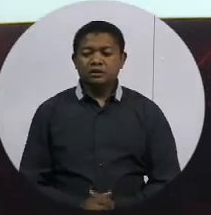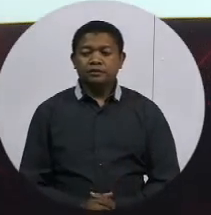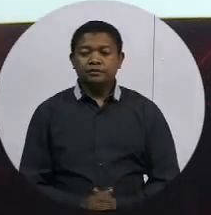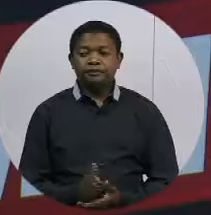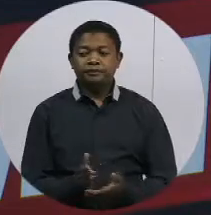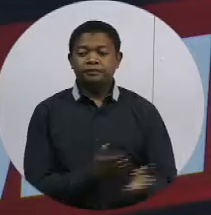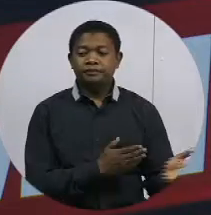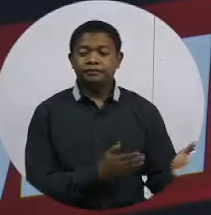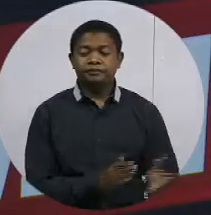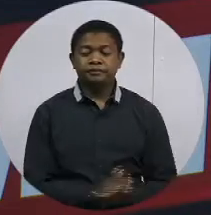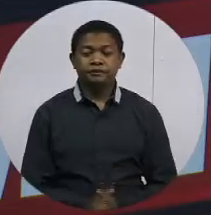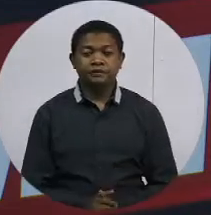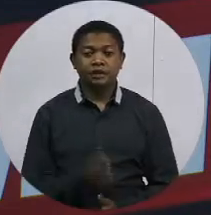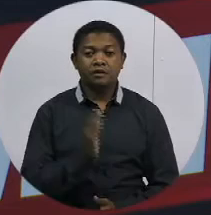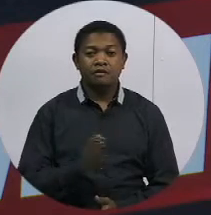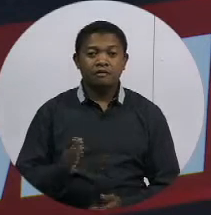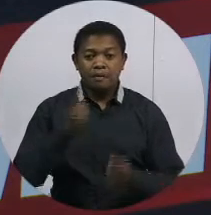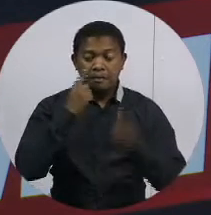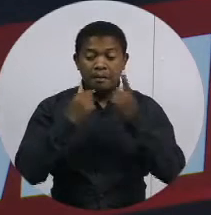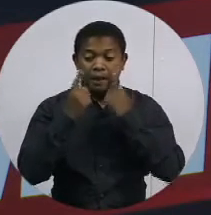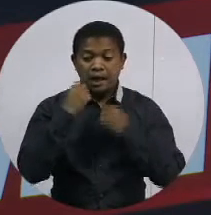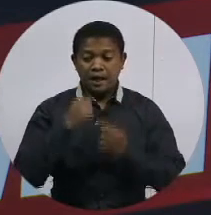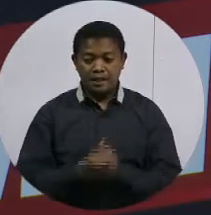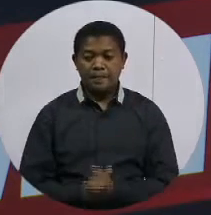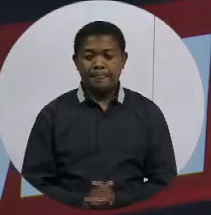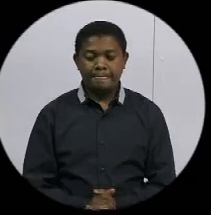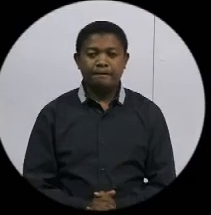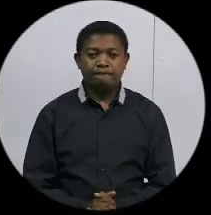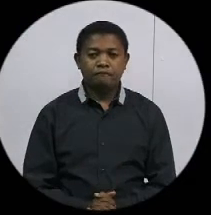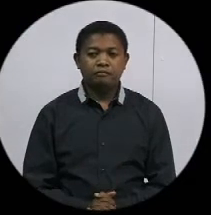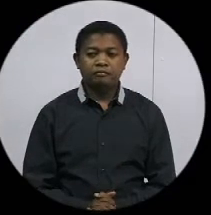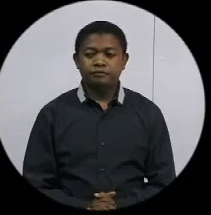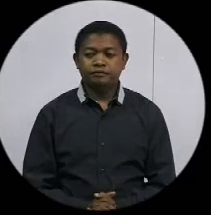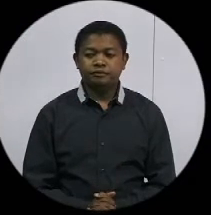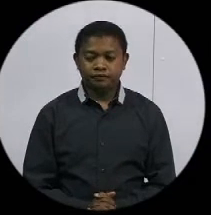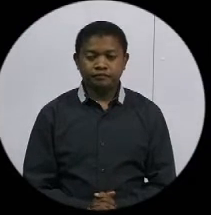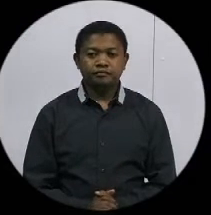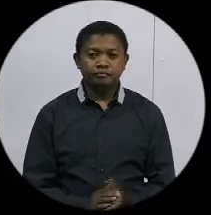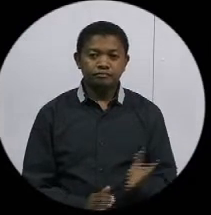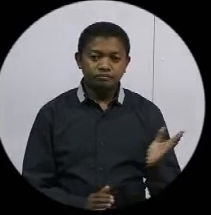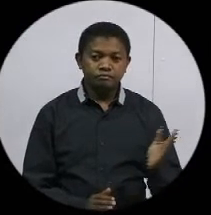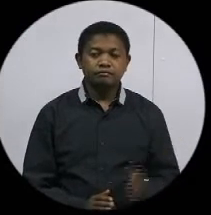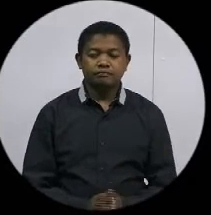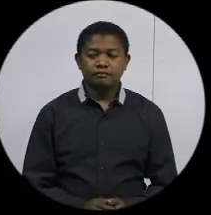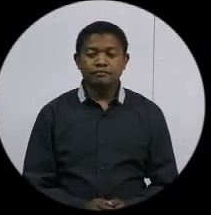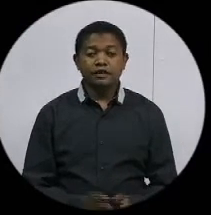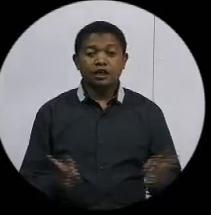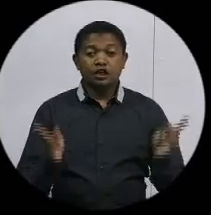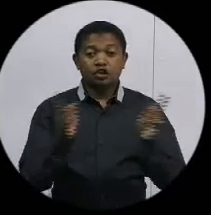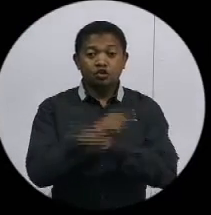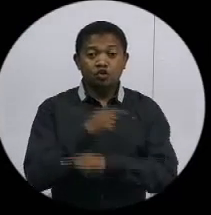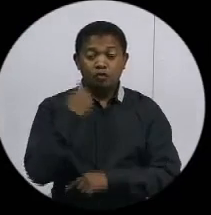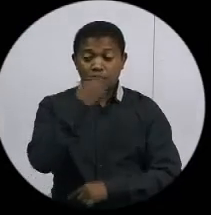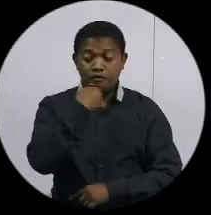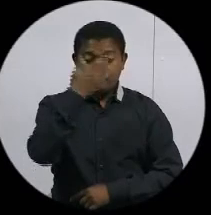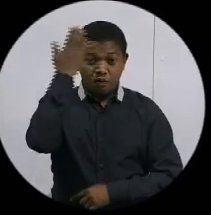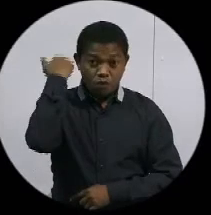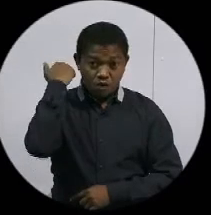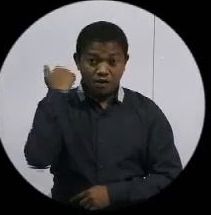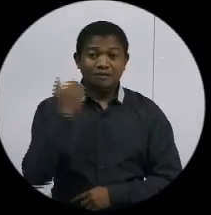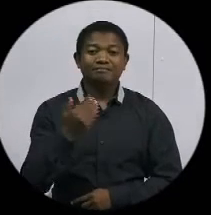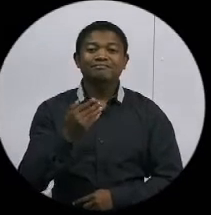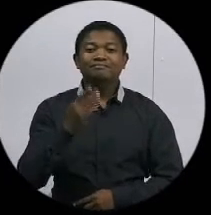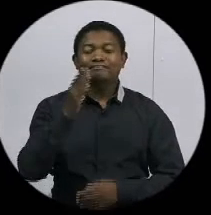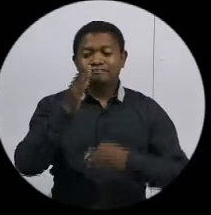Vao mampalahelo kosa indray namoy mpikambana iray ny eo anivon'ny anteny mihera ampirenena no dimandry omaly ny solombavam-bahoaka voafidy